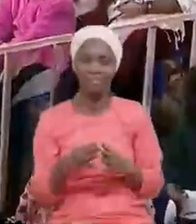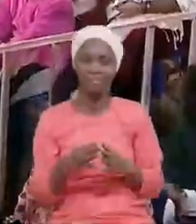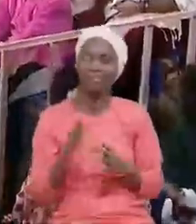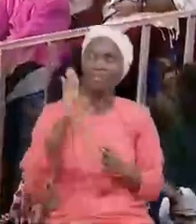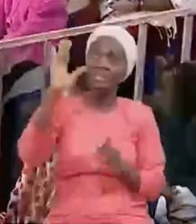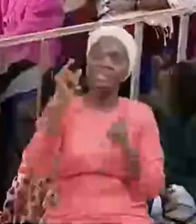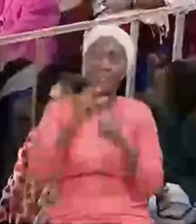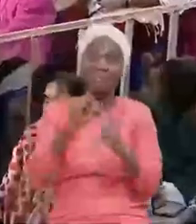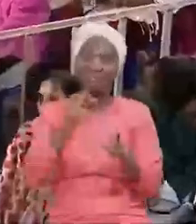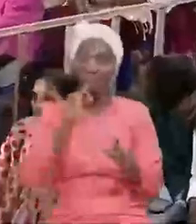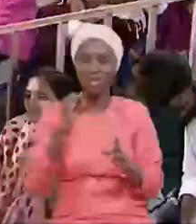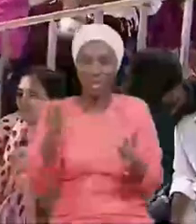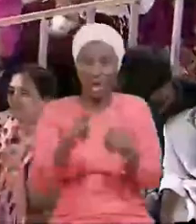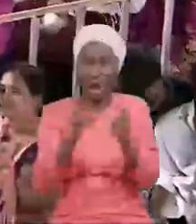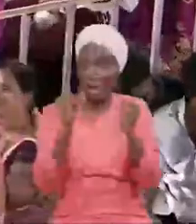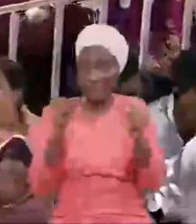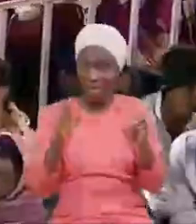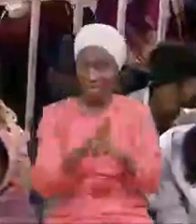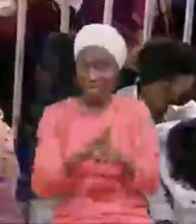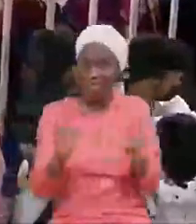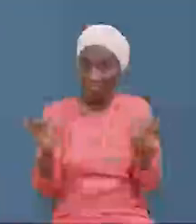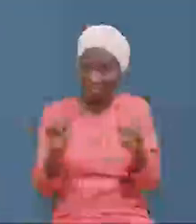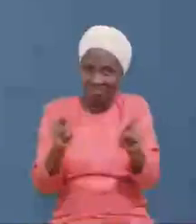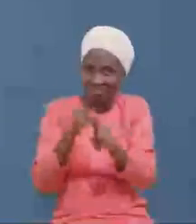Sa parole est aussi puissante que lui.